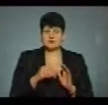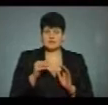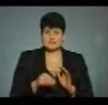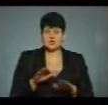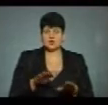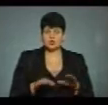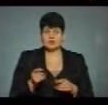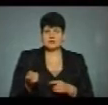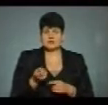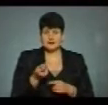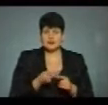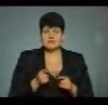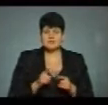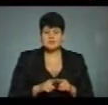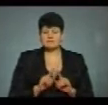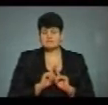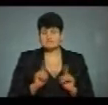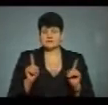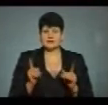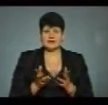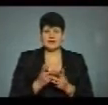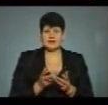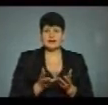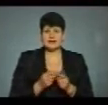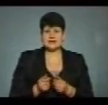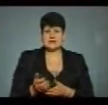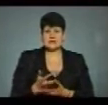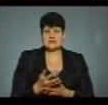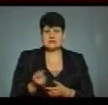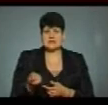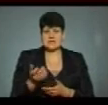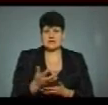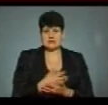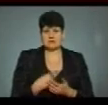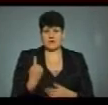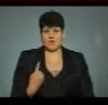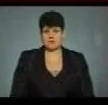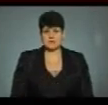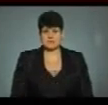зернових. Це, за його словами, рекордна кількість зерна зібрана в області.